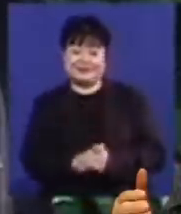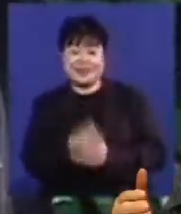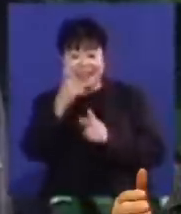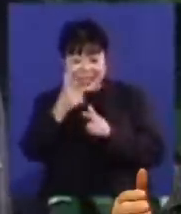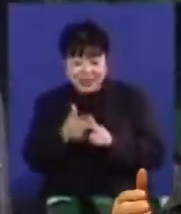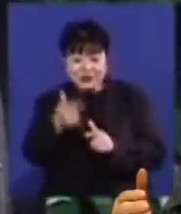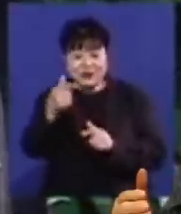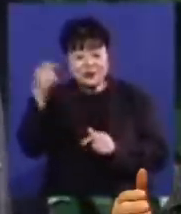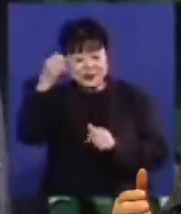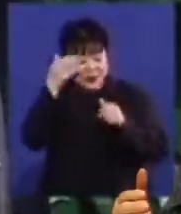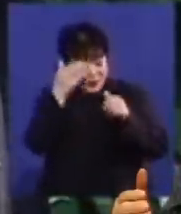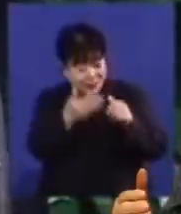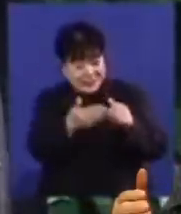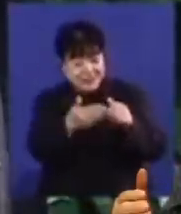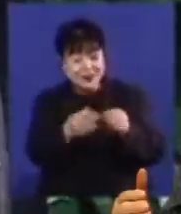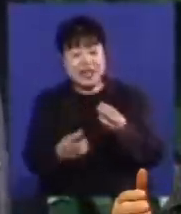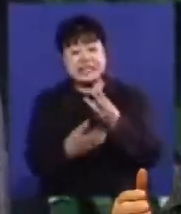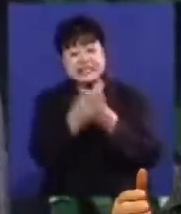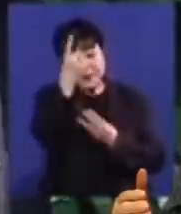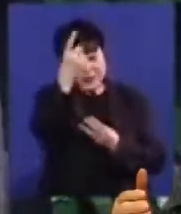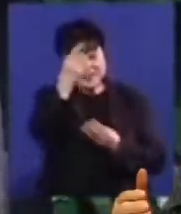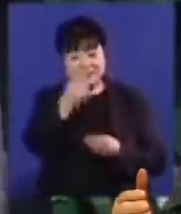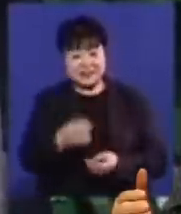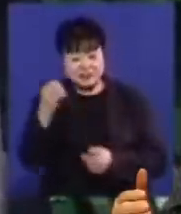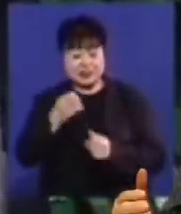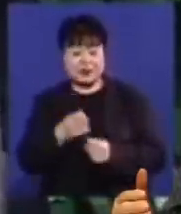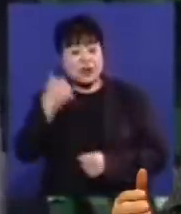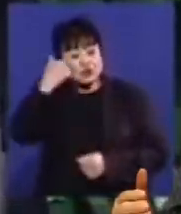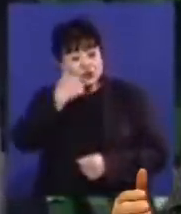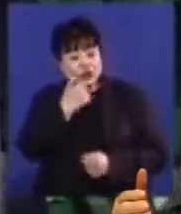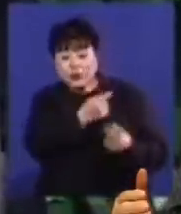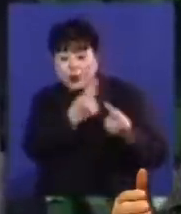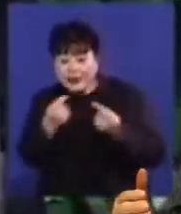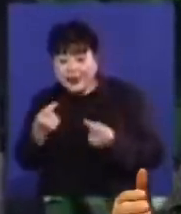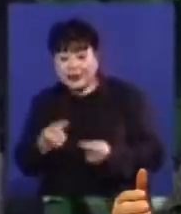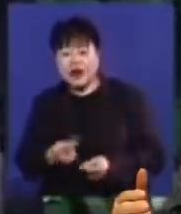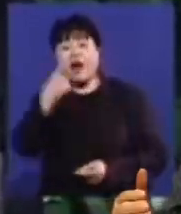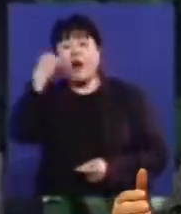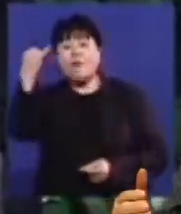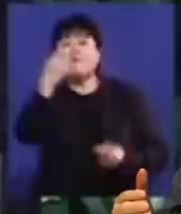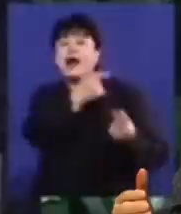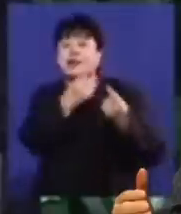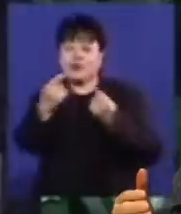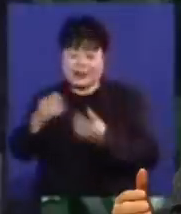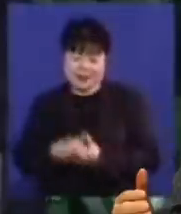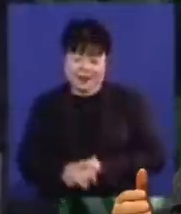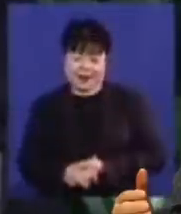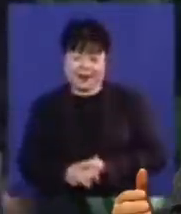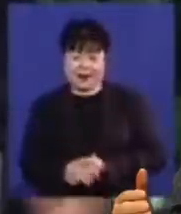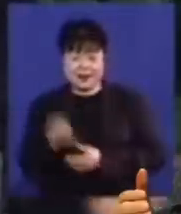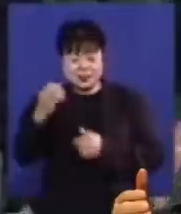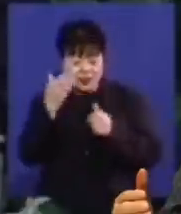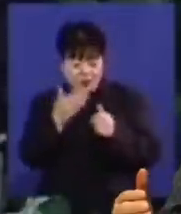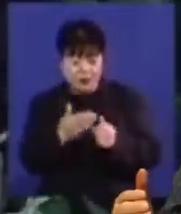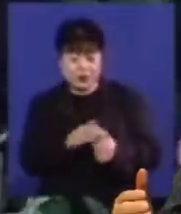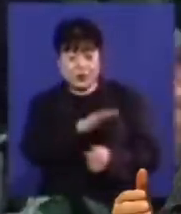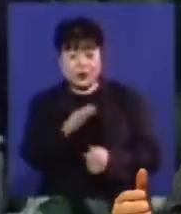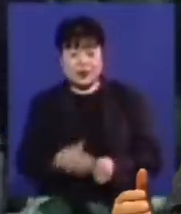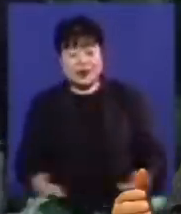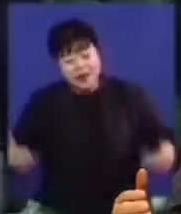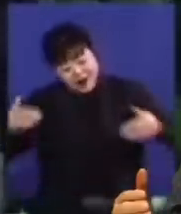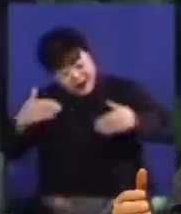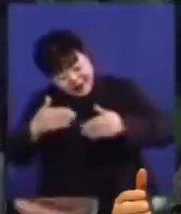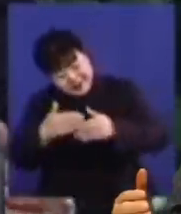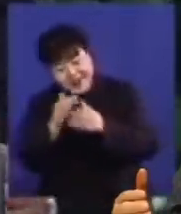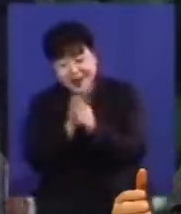예수님, 성령님 삼위일체인데 성령님은 누구와 같은 것이냐? 어머니와 같습니다. 성령님은 우리를 감사